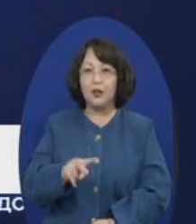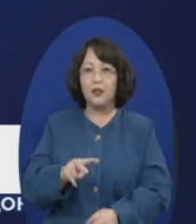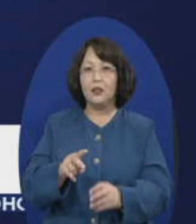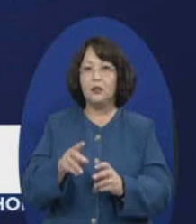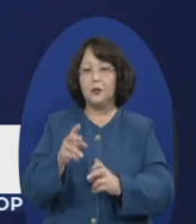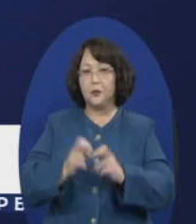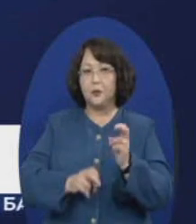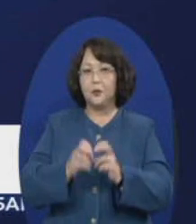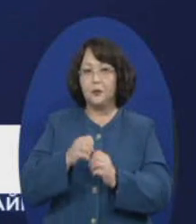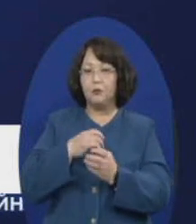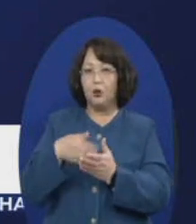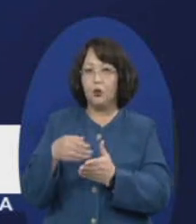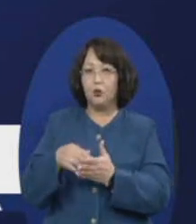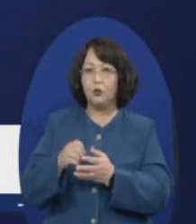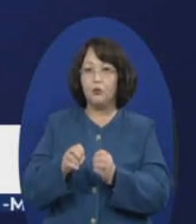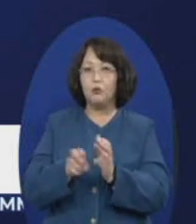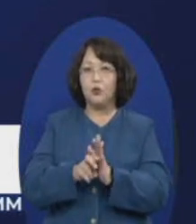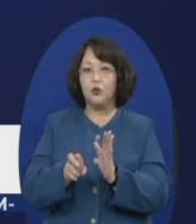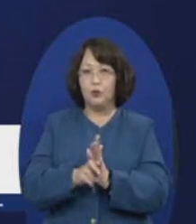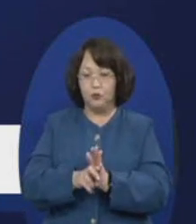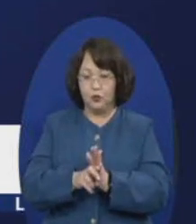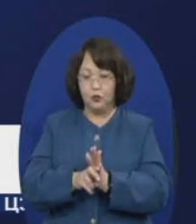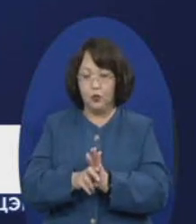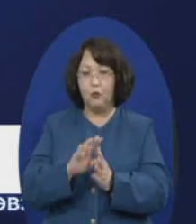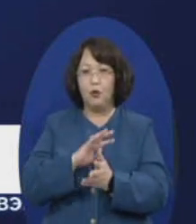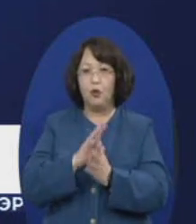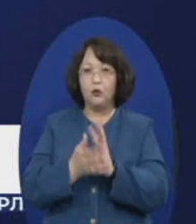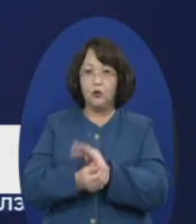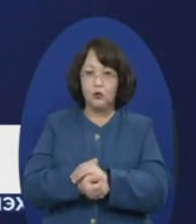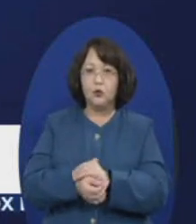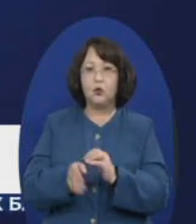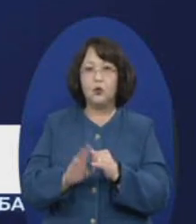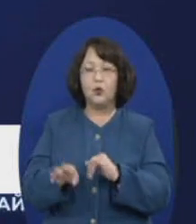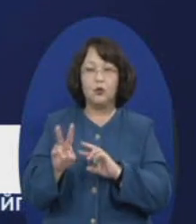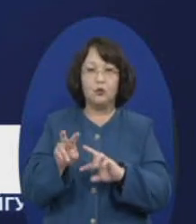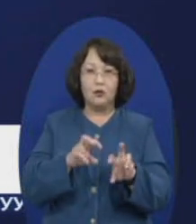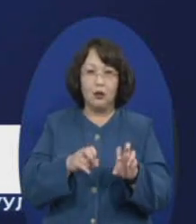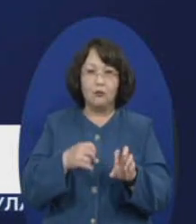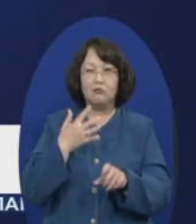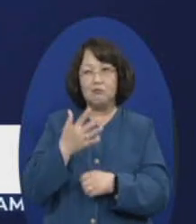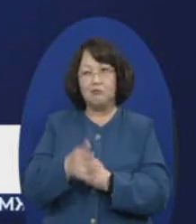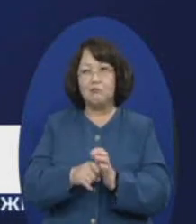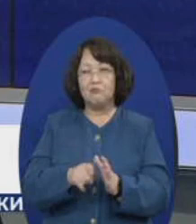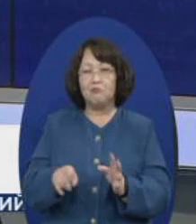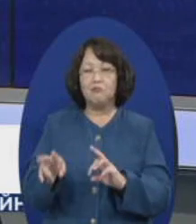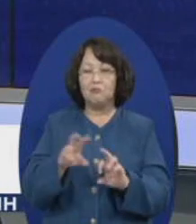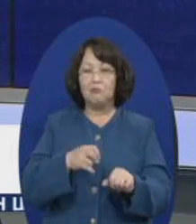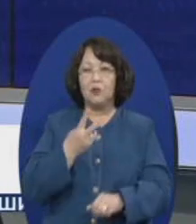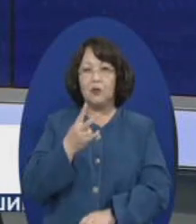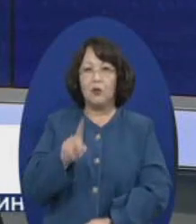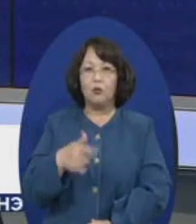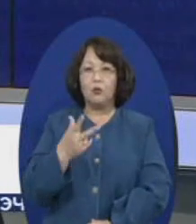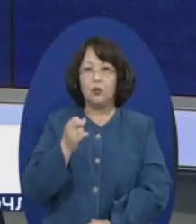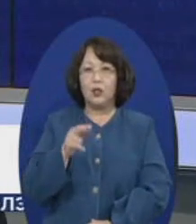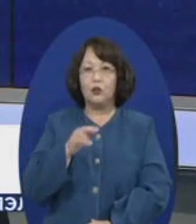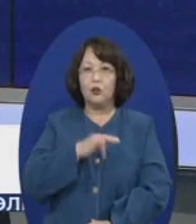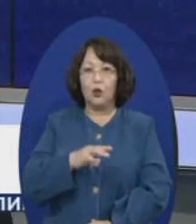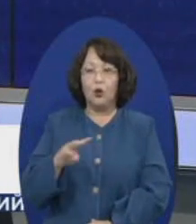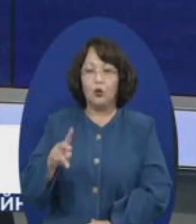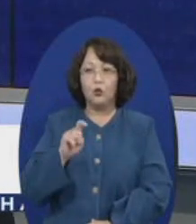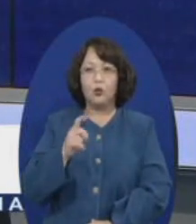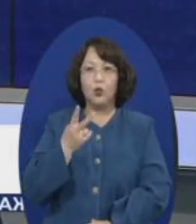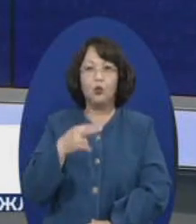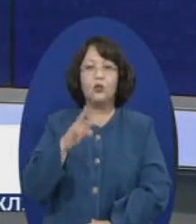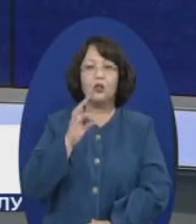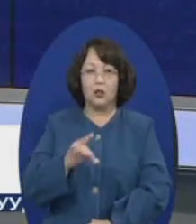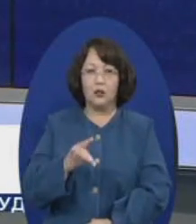боломжтой гэж тооцдог гэсэн хэдийч сүүлийн 5 жилийн судалгаанаас харахад дээд тал нь ойролцоогоор 2.3 сая тонн төмрийн хүдрийн бажимлыг